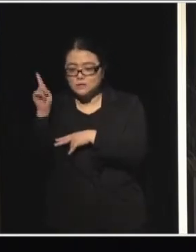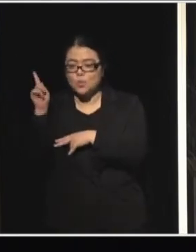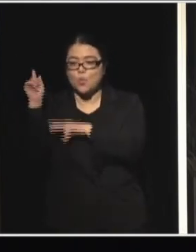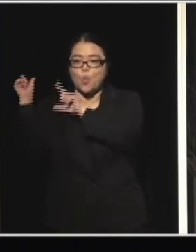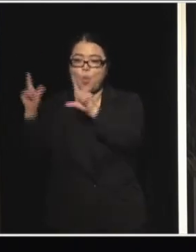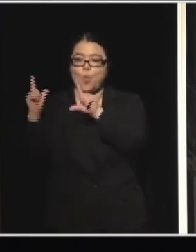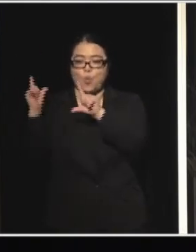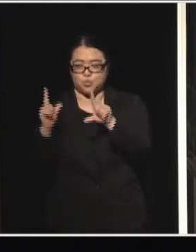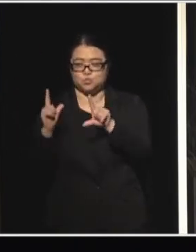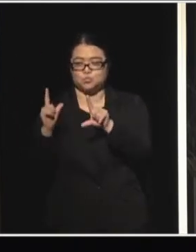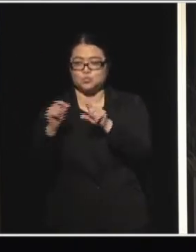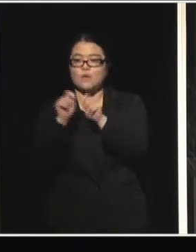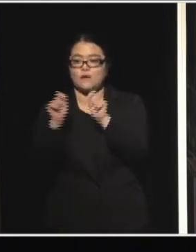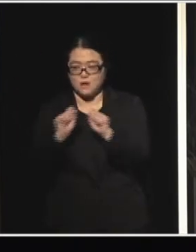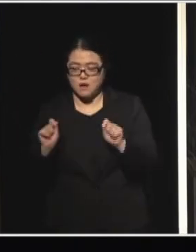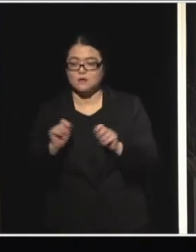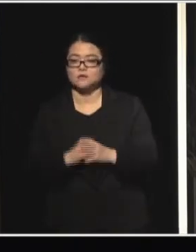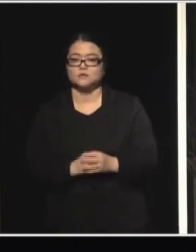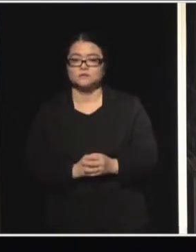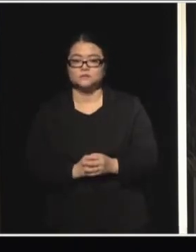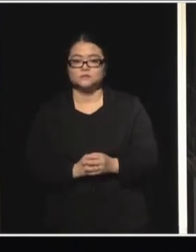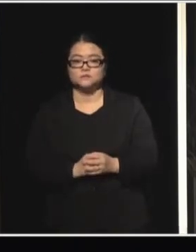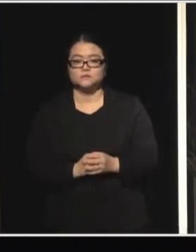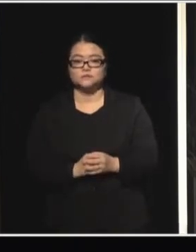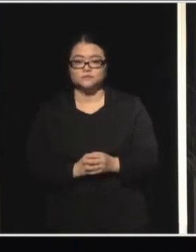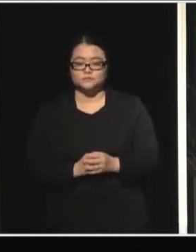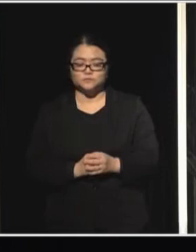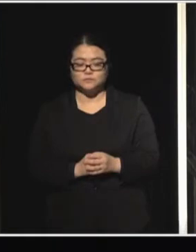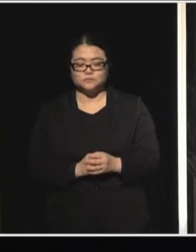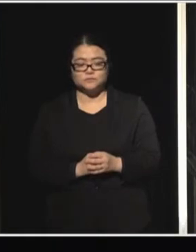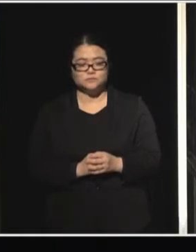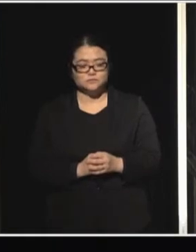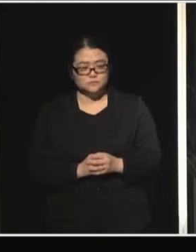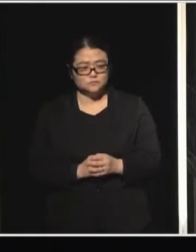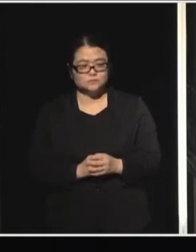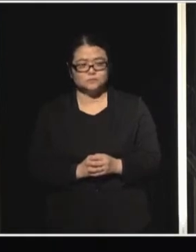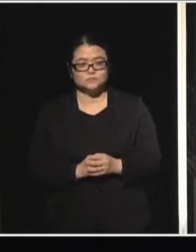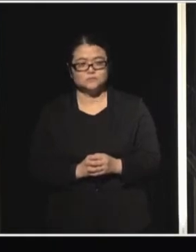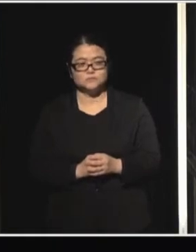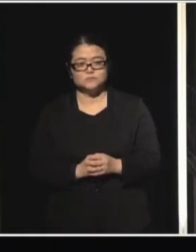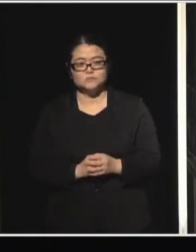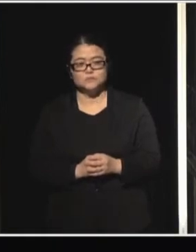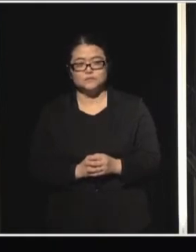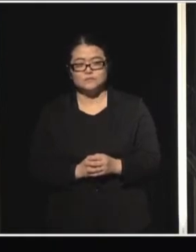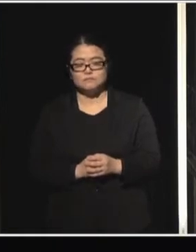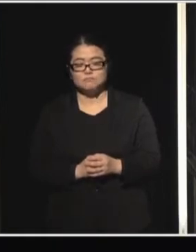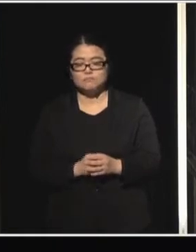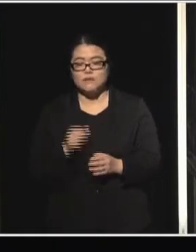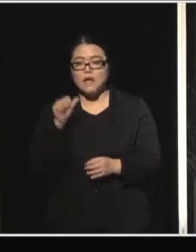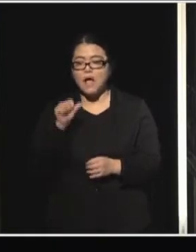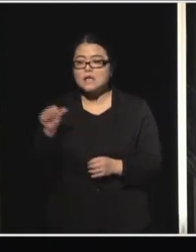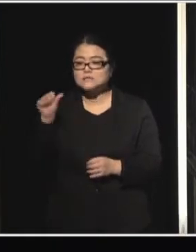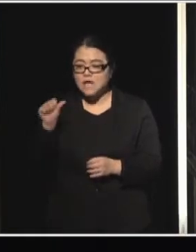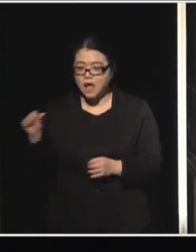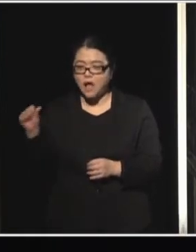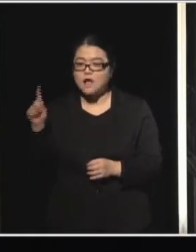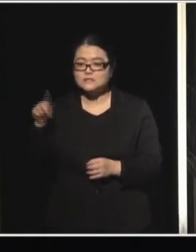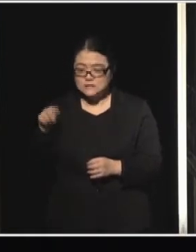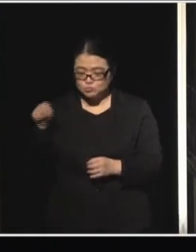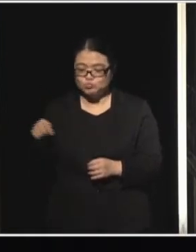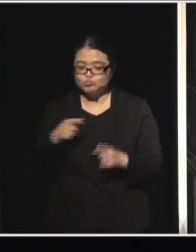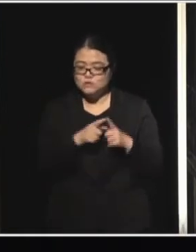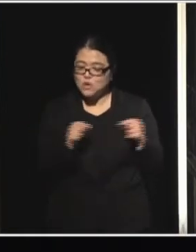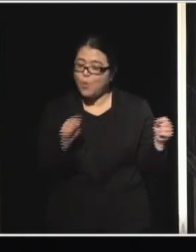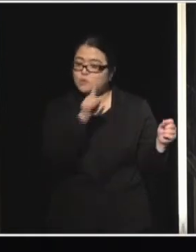通しますと高い死亡率になってきますがジャージアジア日本人はどうかというとですね比較的来れば